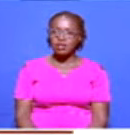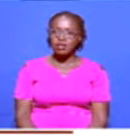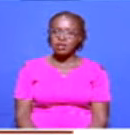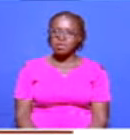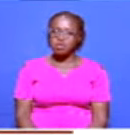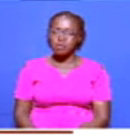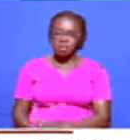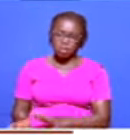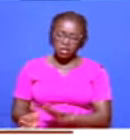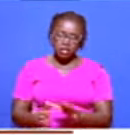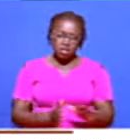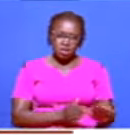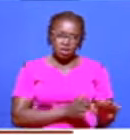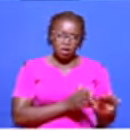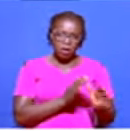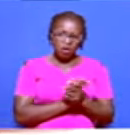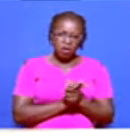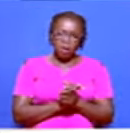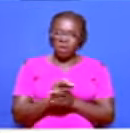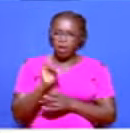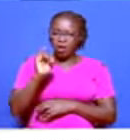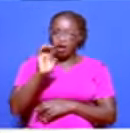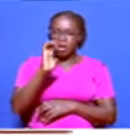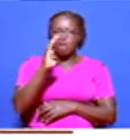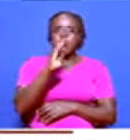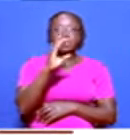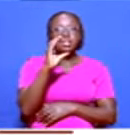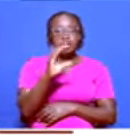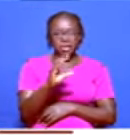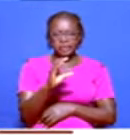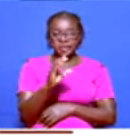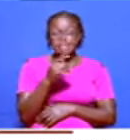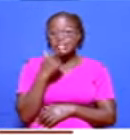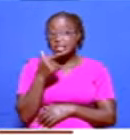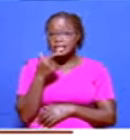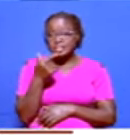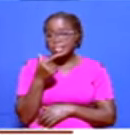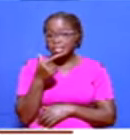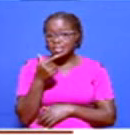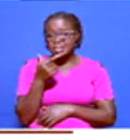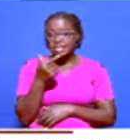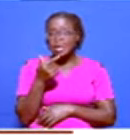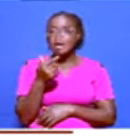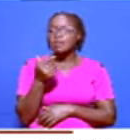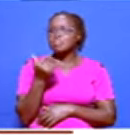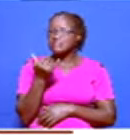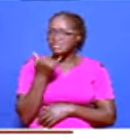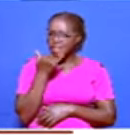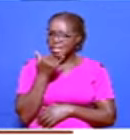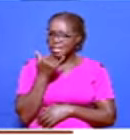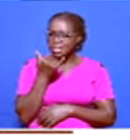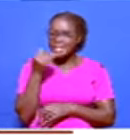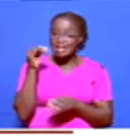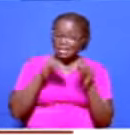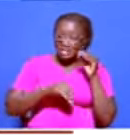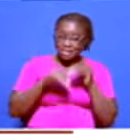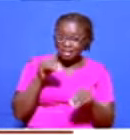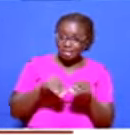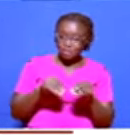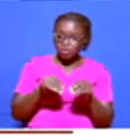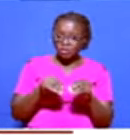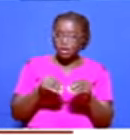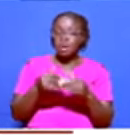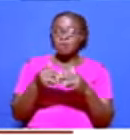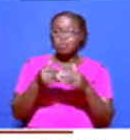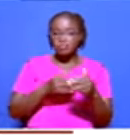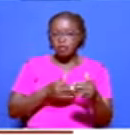Kwingineko mtazamaji, Tume Huru ya Uchaguzi na Mipaka IBC imesema hakuna kosa lolote la kiuchaguzi lilotekelezwa kabla, wakati